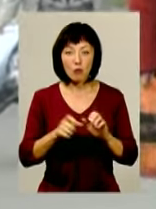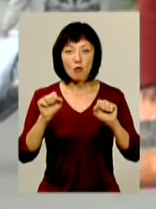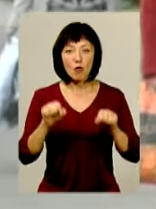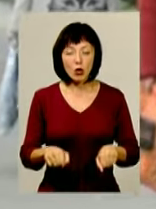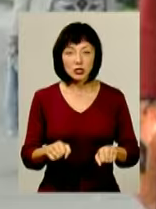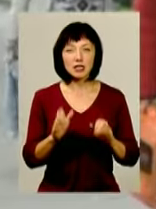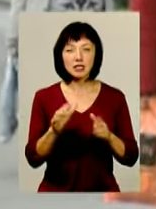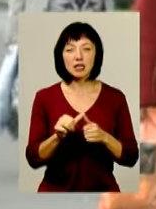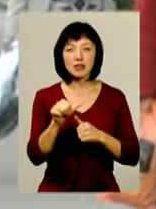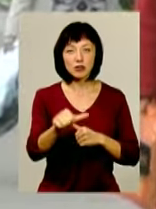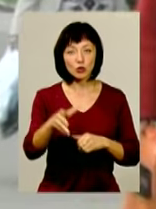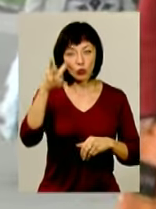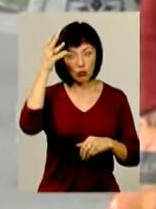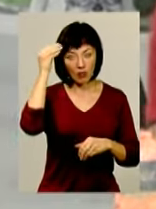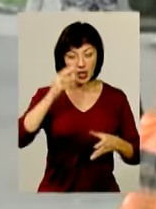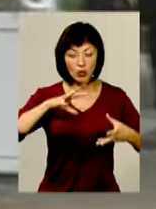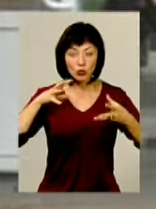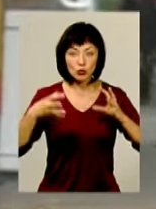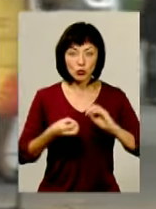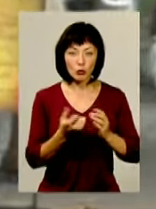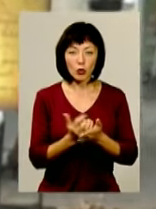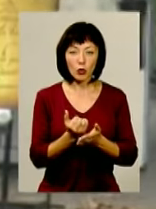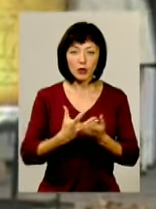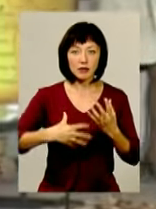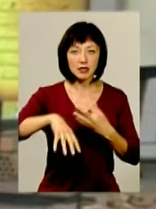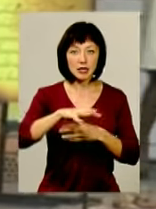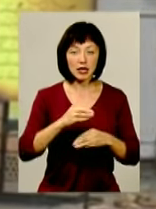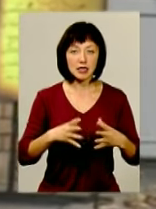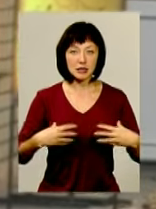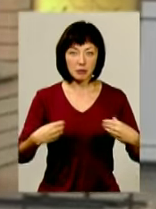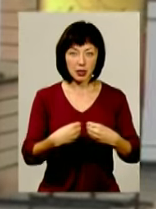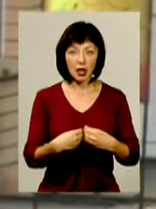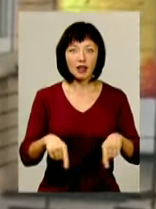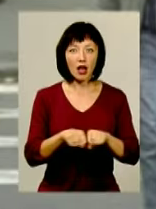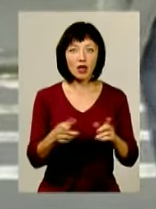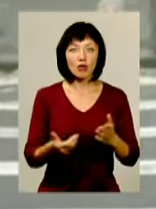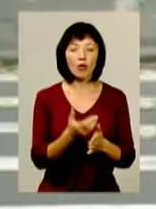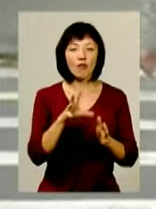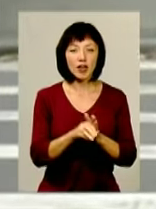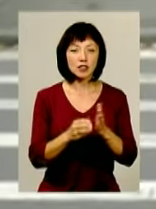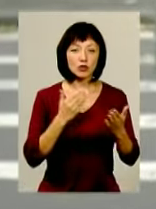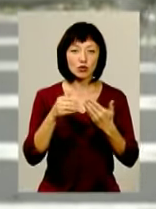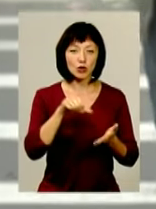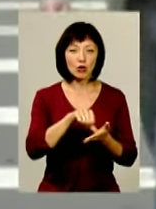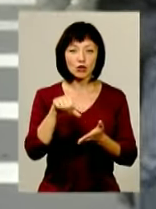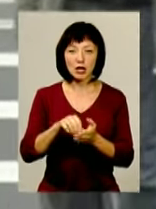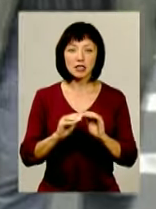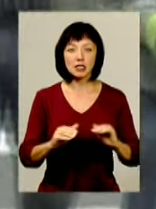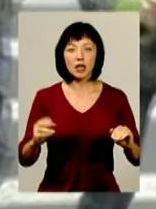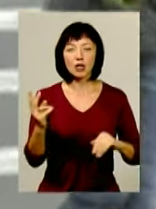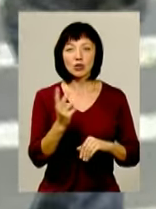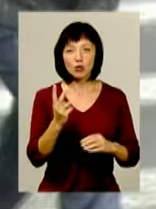можна лише виключно з урахуванням суми доходів усієї родини пільговика. Такі нововведення стосуються учасників та дітей